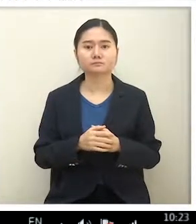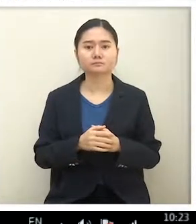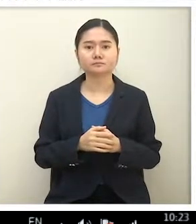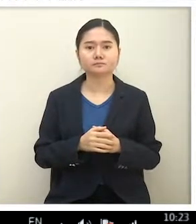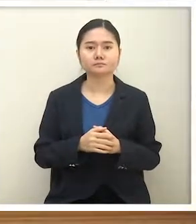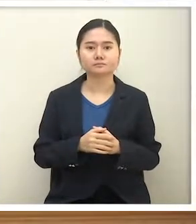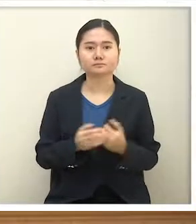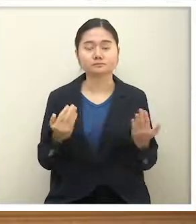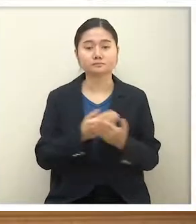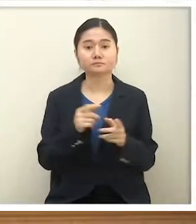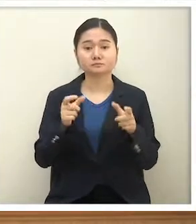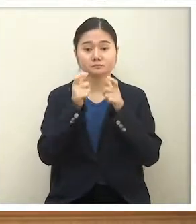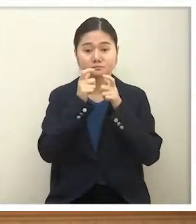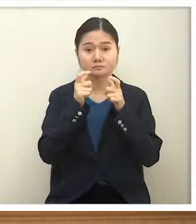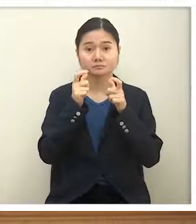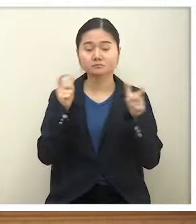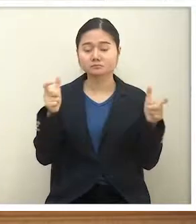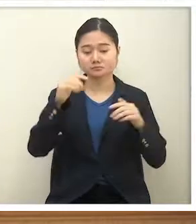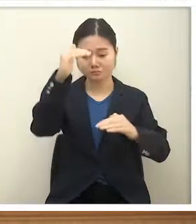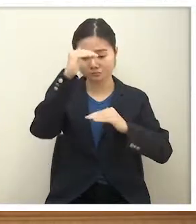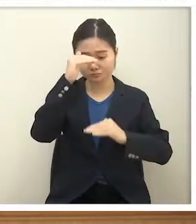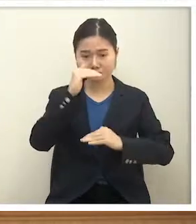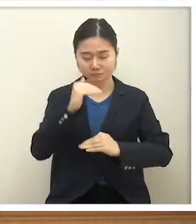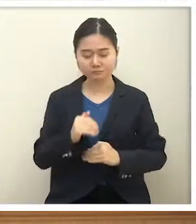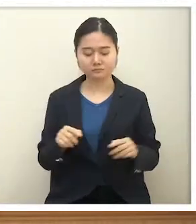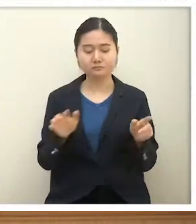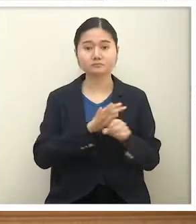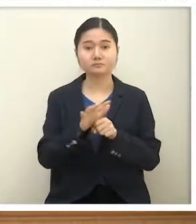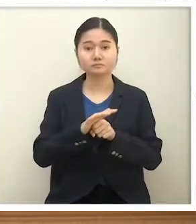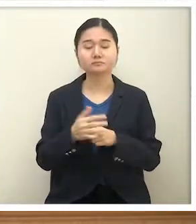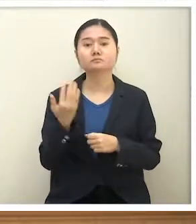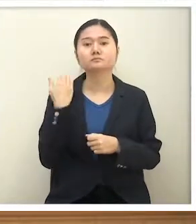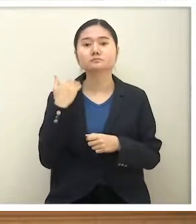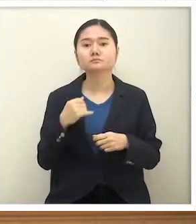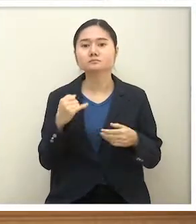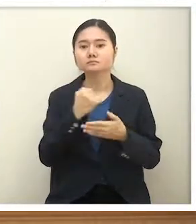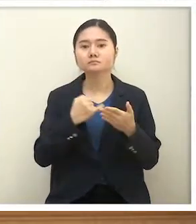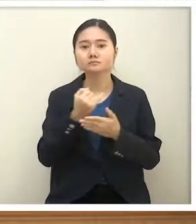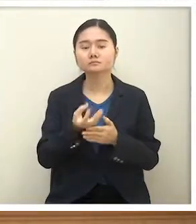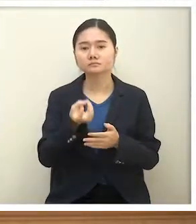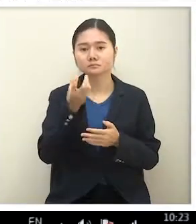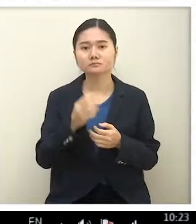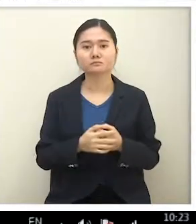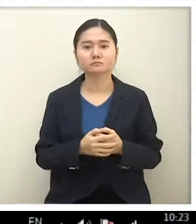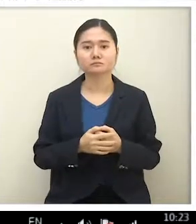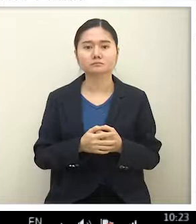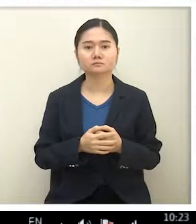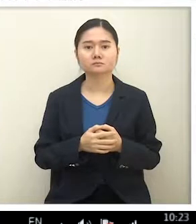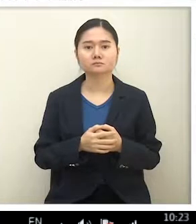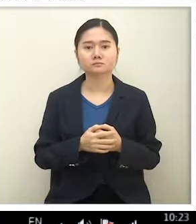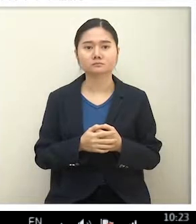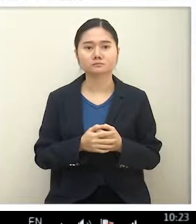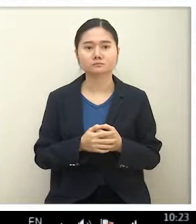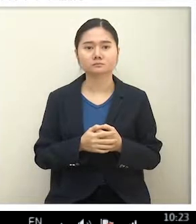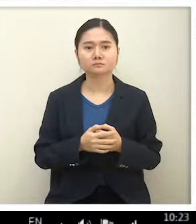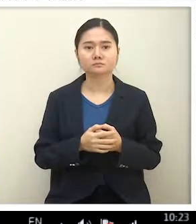ก็กลายเป็นช้างสมส่วนแล้วเห็นไหมครับเมื่อกี้นี่ drawing view นี่ช้างตัวจิ้วเดียวครูก็ไปขยายสาม